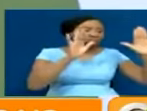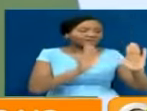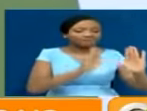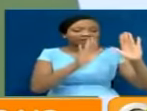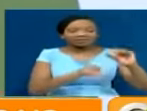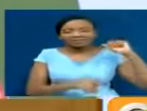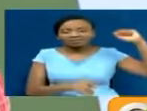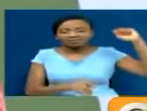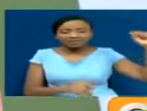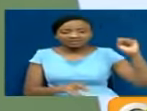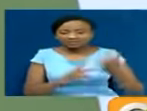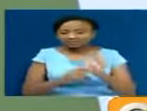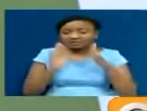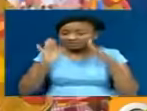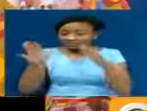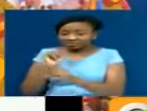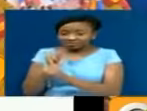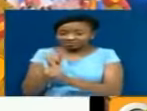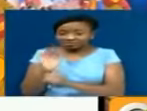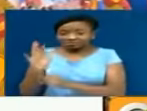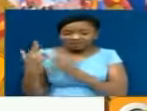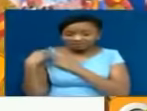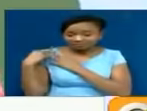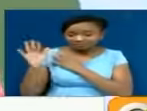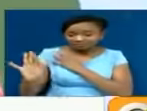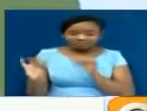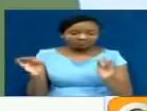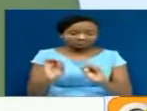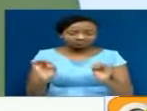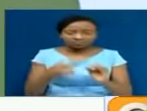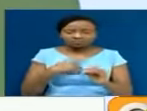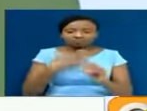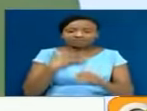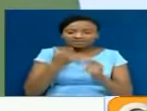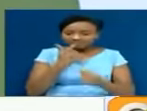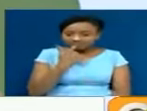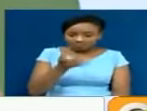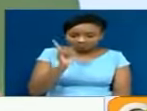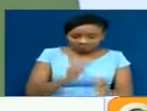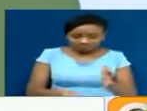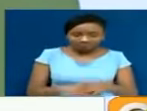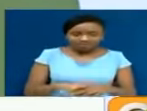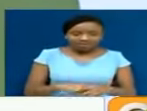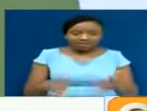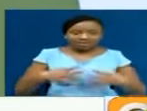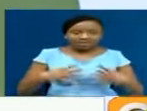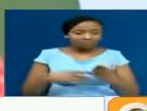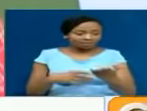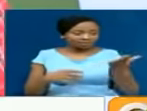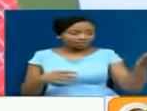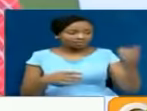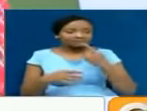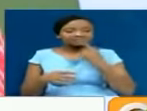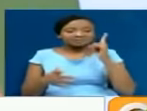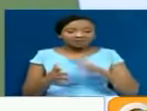na siasa duni kwa mambo ya usalama. Mimi nataka niwaambie wale walisema ya kwamba